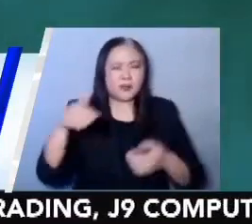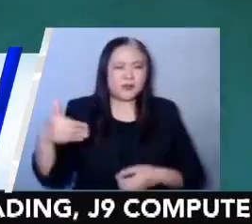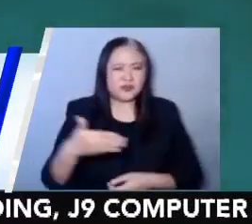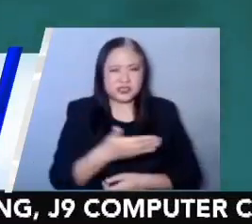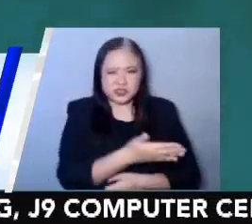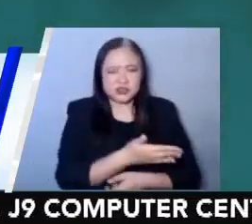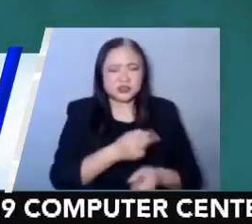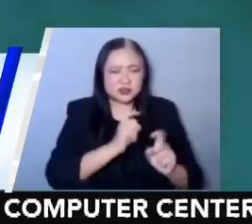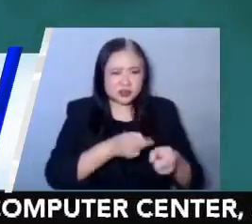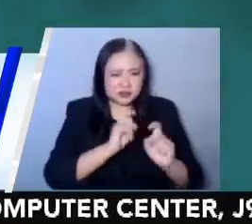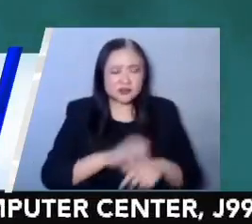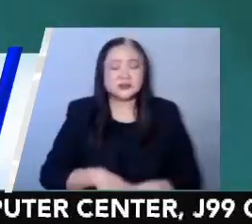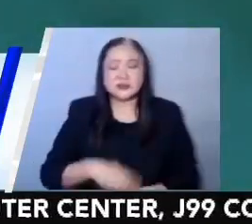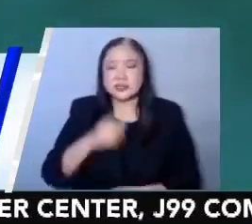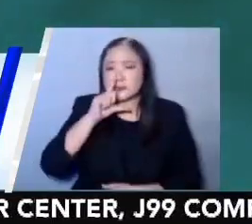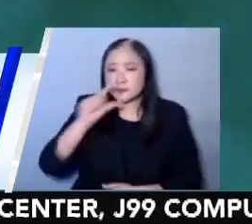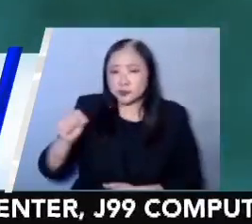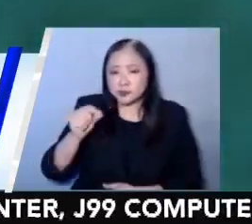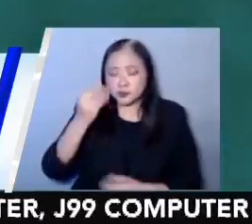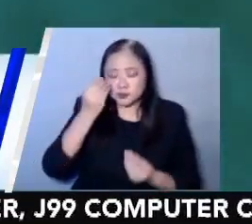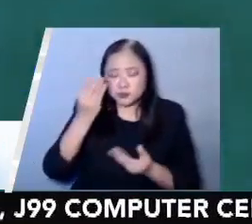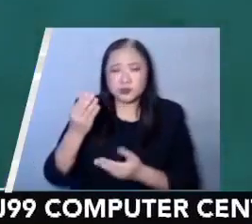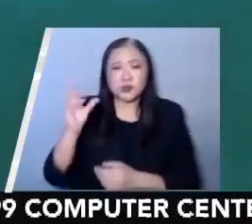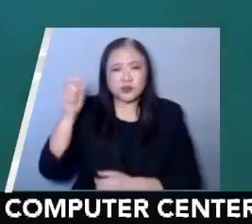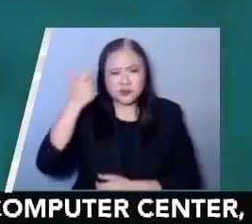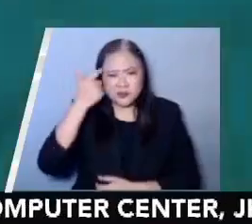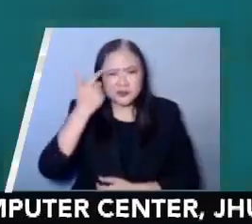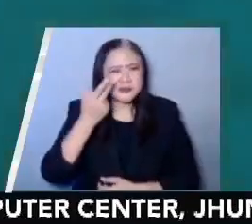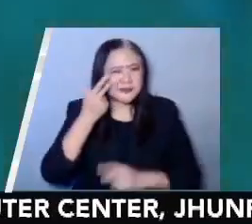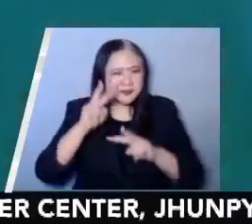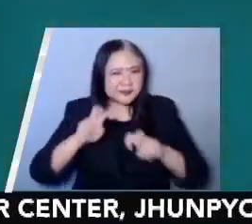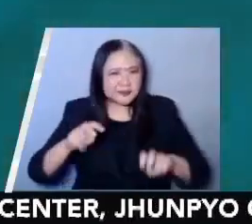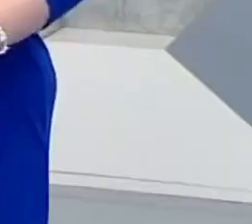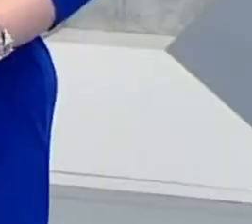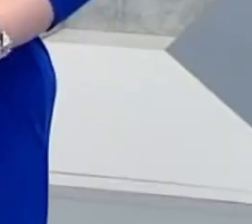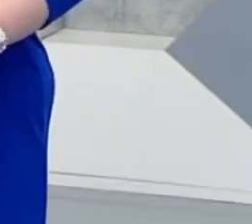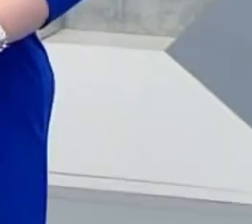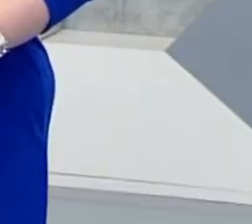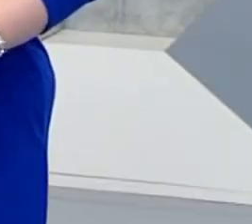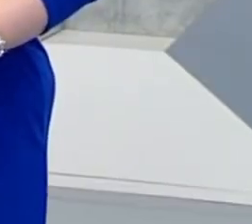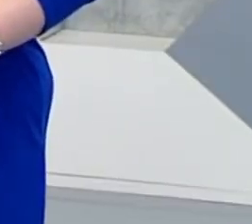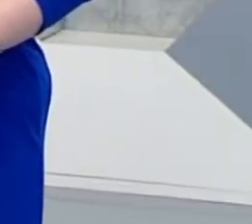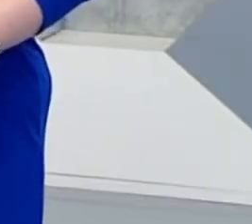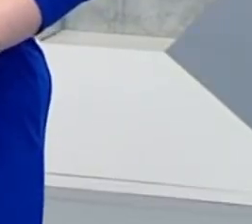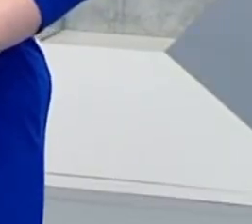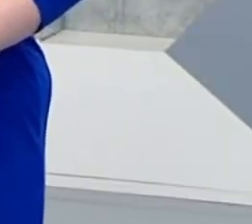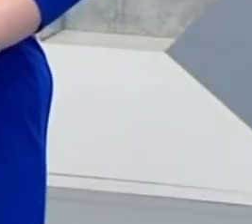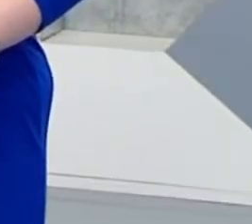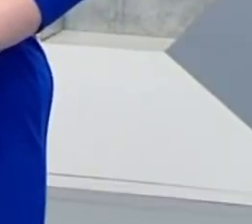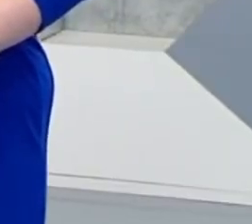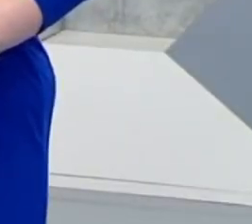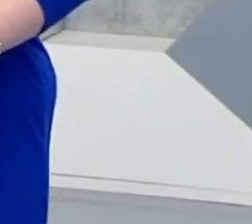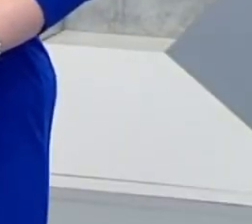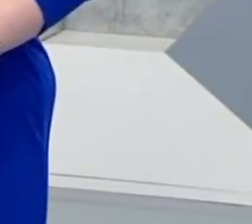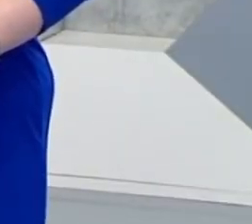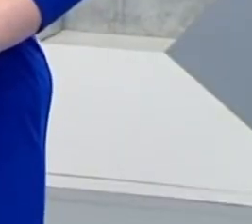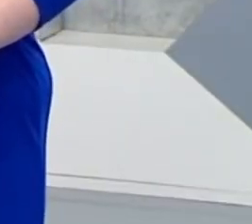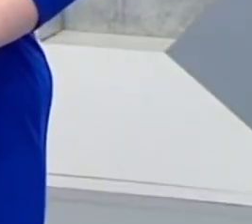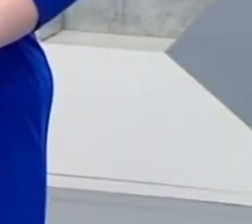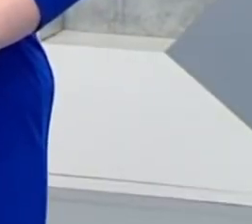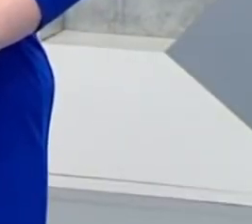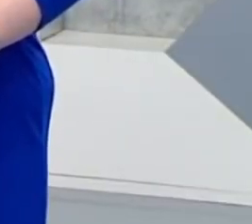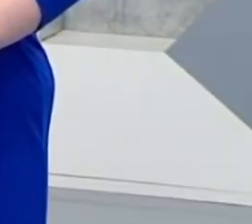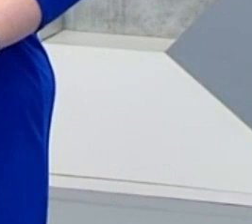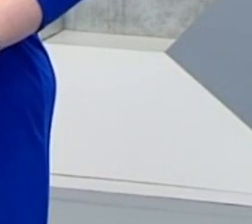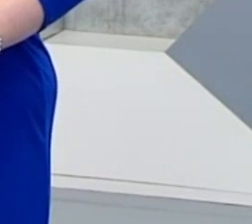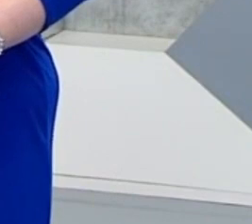para maimbestigahan at matukoy ang sanhi ng kanilang pagkamatay. Kapuso, para sa mga maiinit na balita,